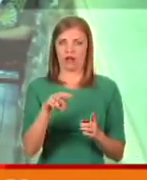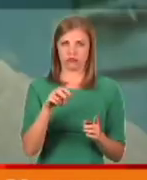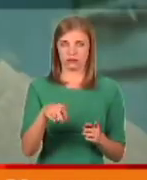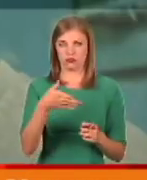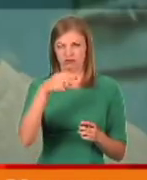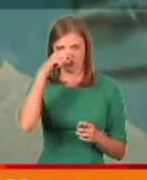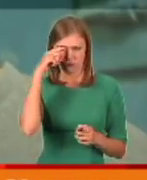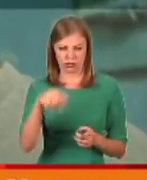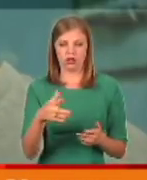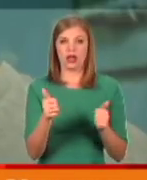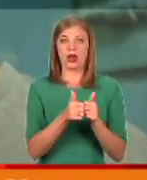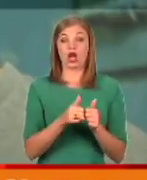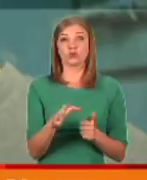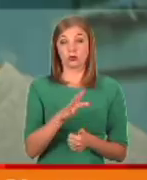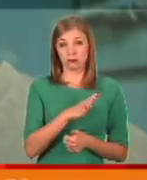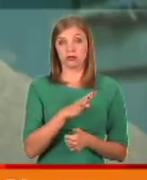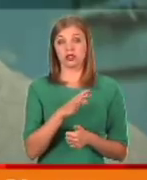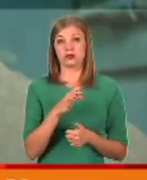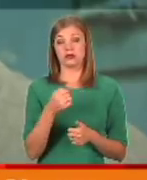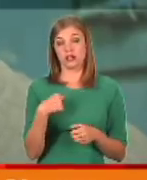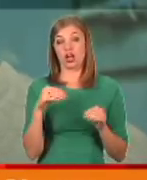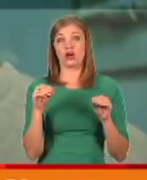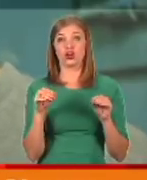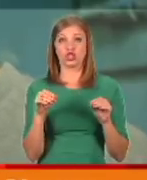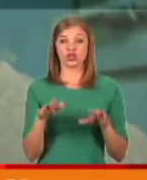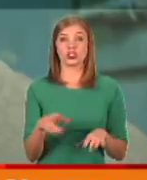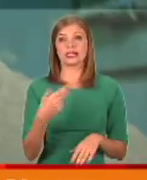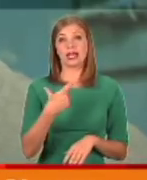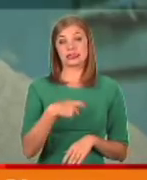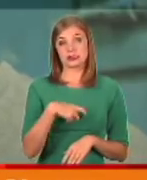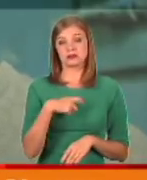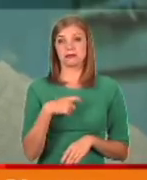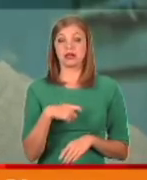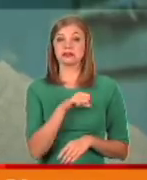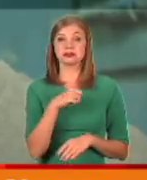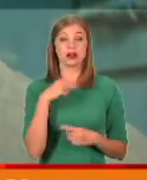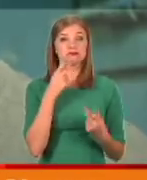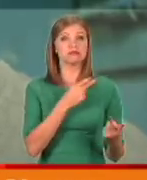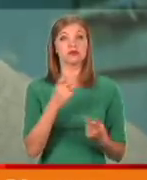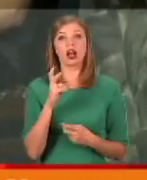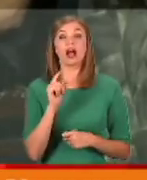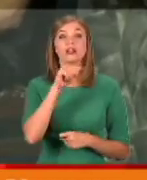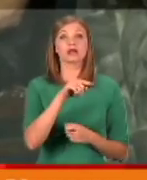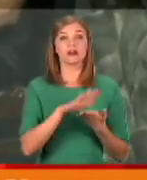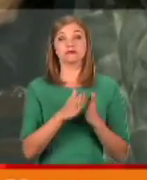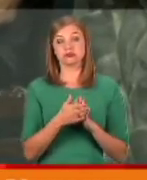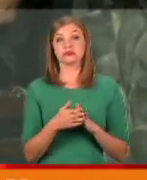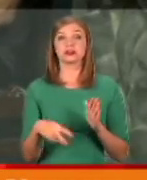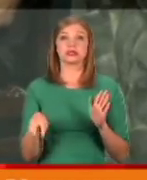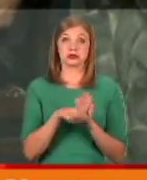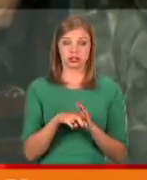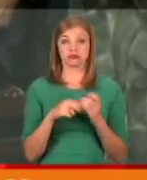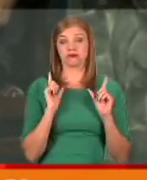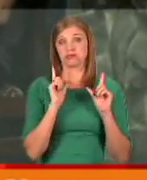жара. Поскольку я рядом был, скажем так, с границей, я решил для себя просто сам посмотреть, как там обстоят дела. Сел, поехал